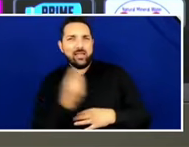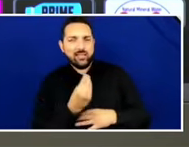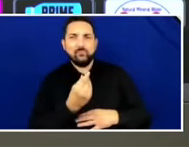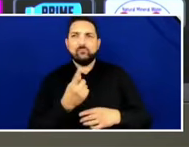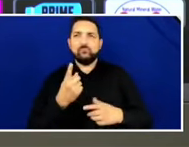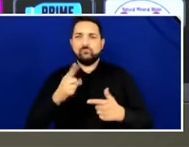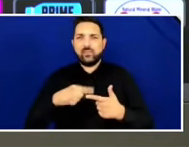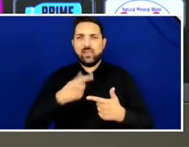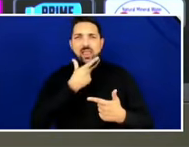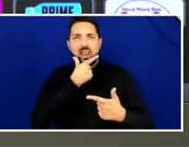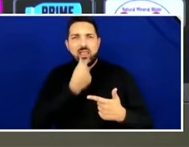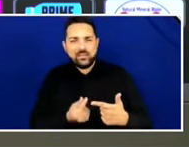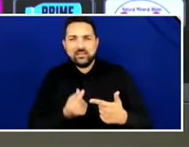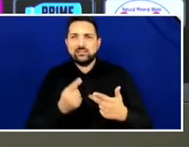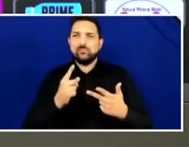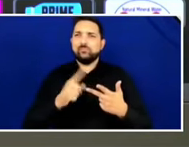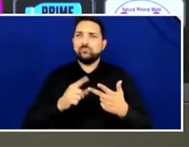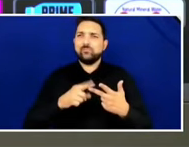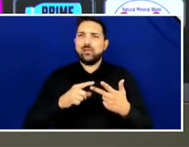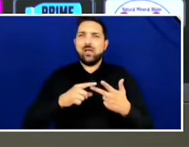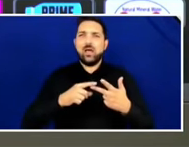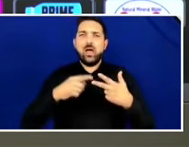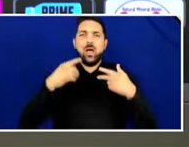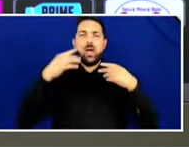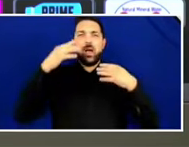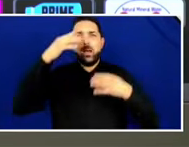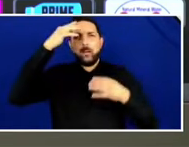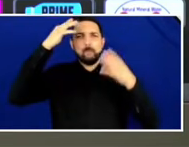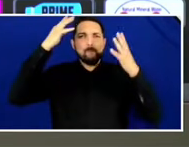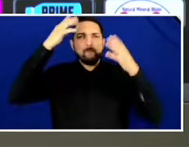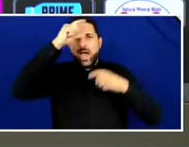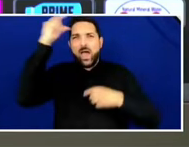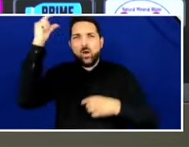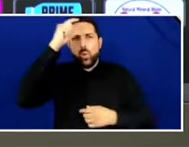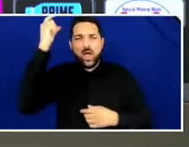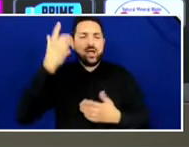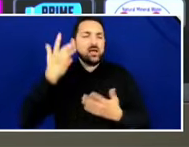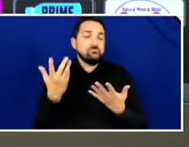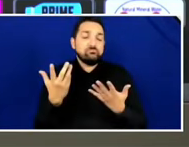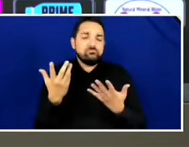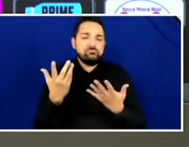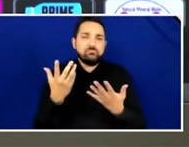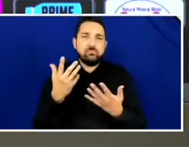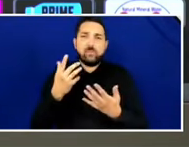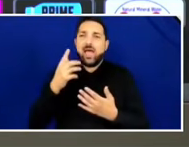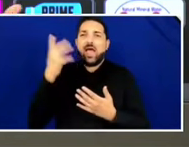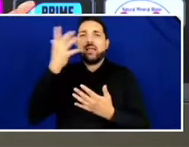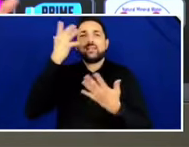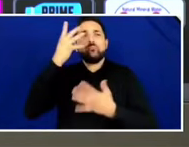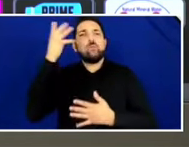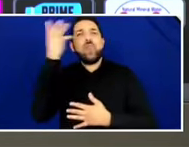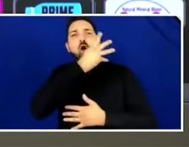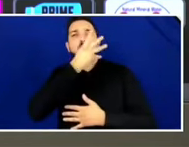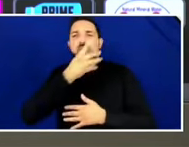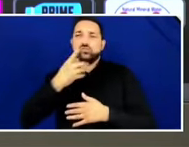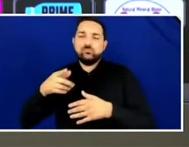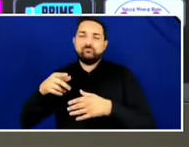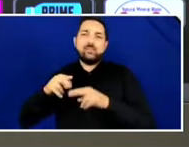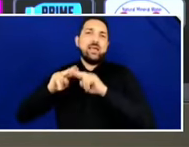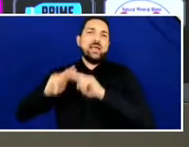l'Inter bangula le chiedo per caratteristiche chi la convince di più nel caso in cui vovi prima o poi